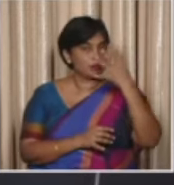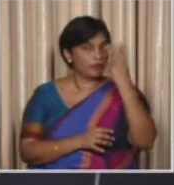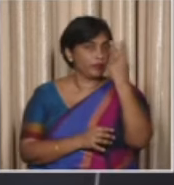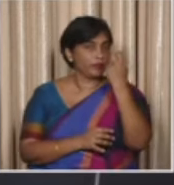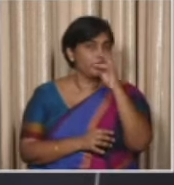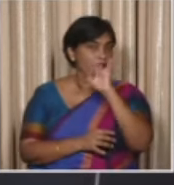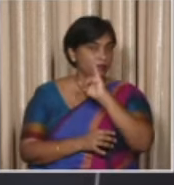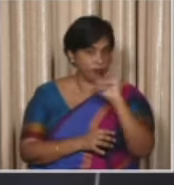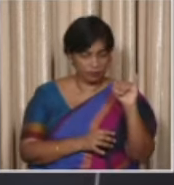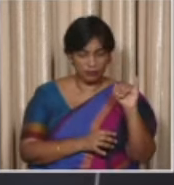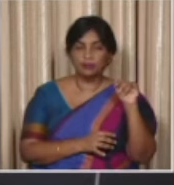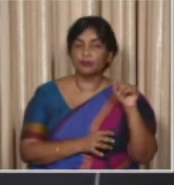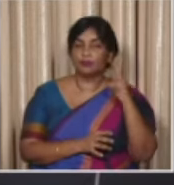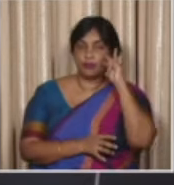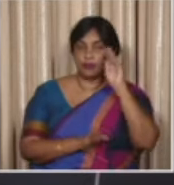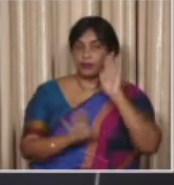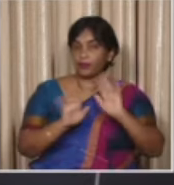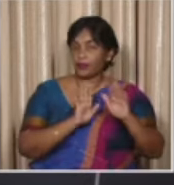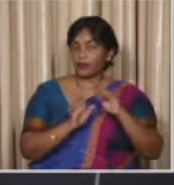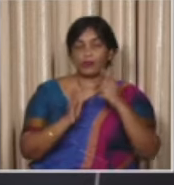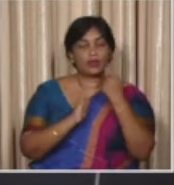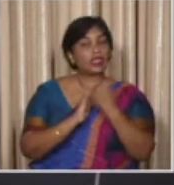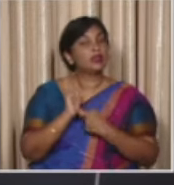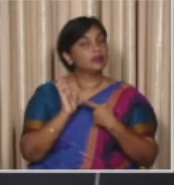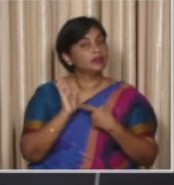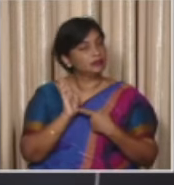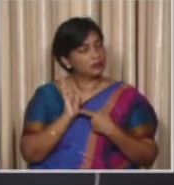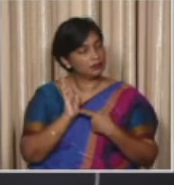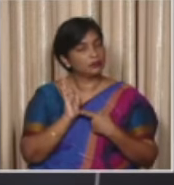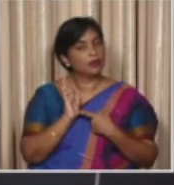4/2016 කළමනාකරණ සේවා චක්‍රලේඛනයේ මගින්